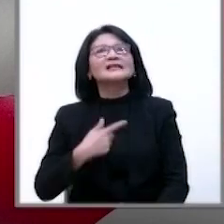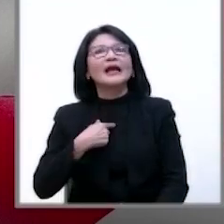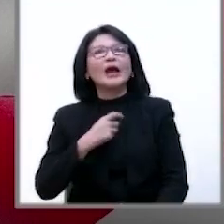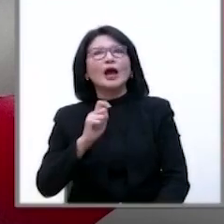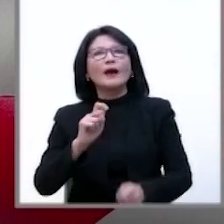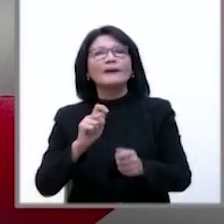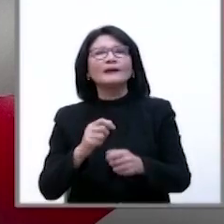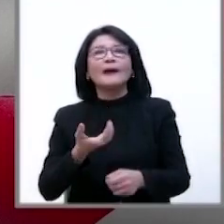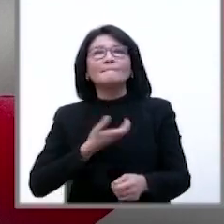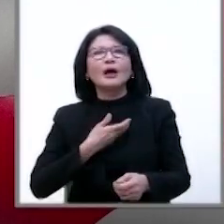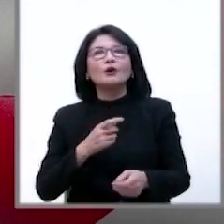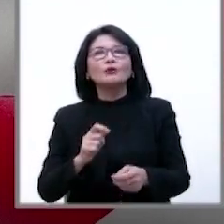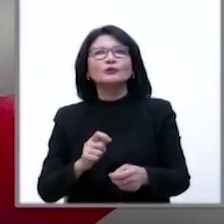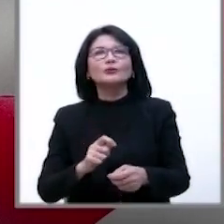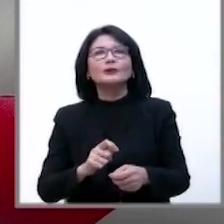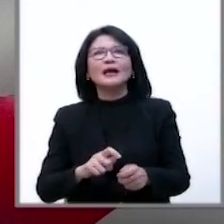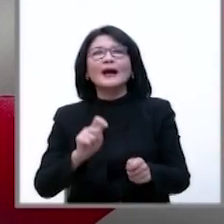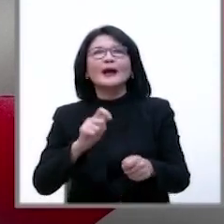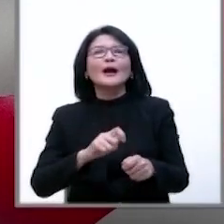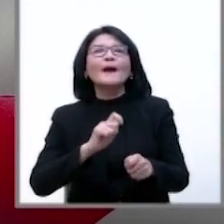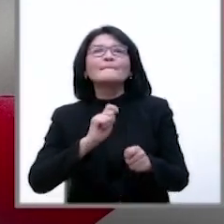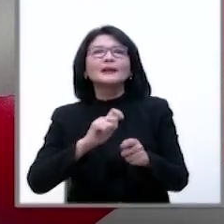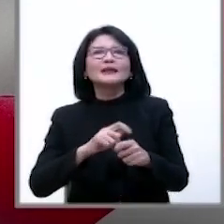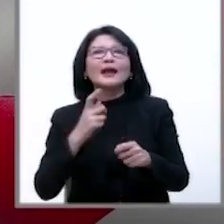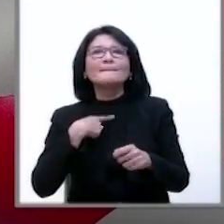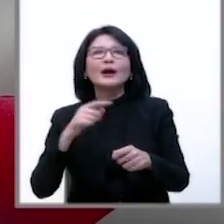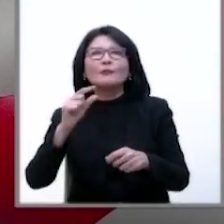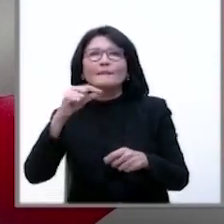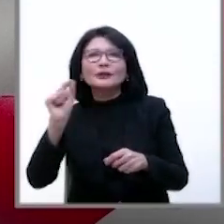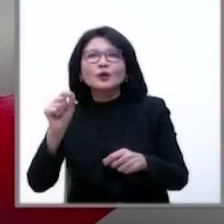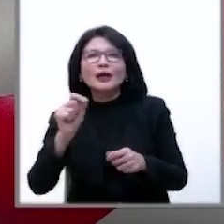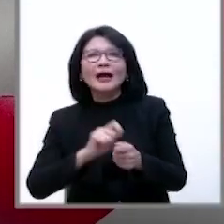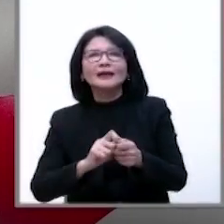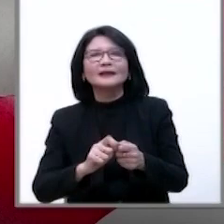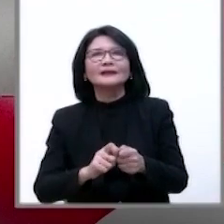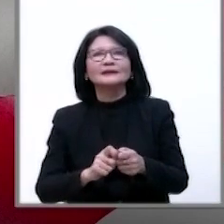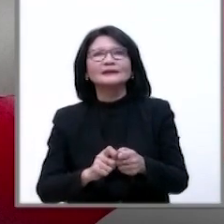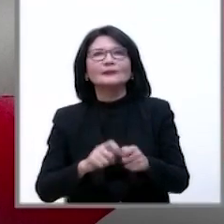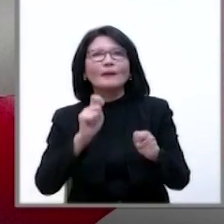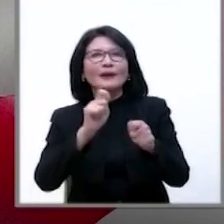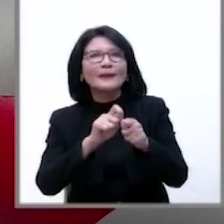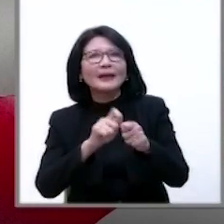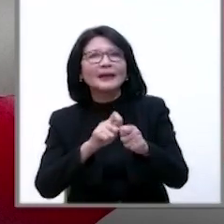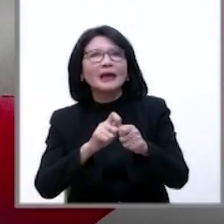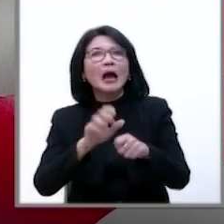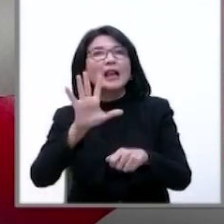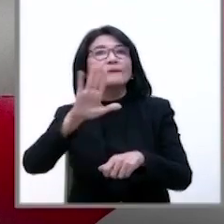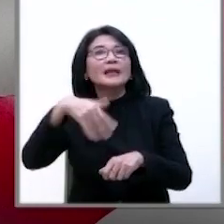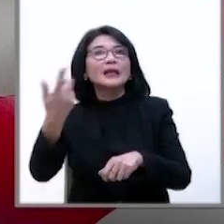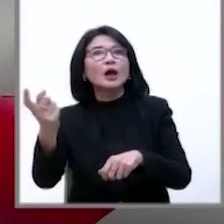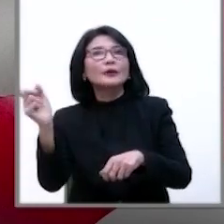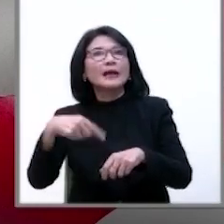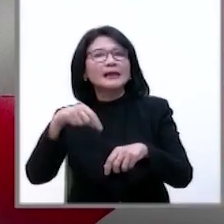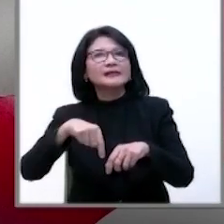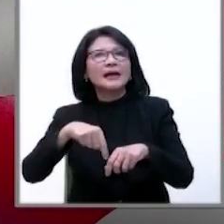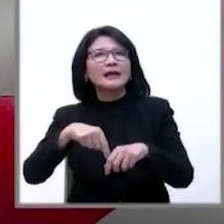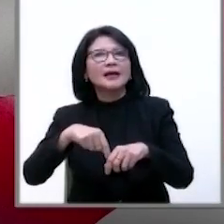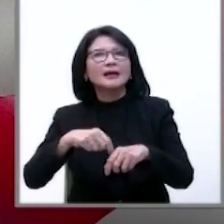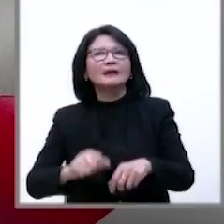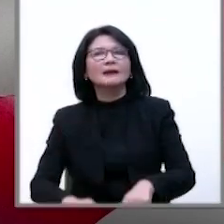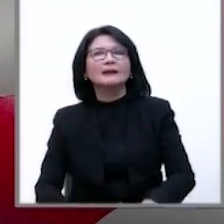sedikit terhadap pertanyaan tadi Kalau dibilang 5 tahun dari sekarang untuk apa emisi dan